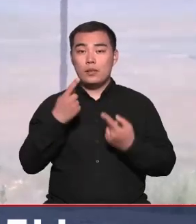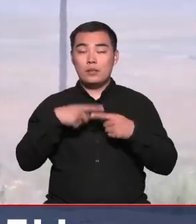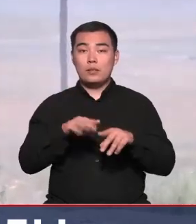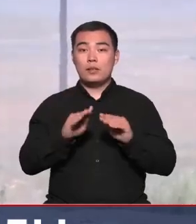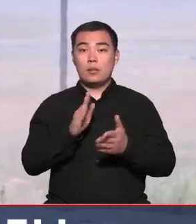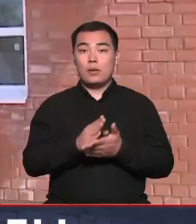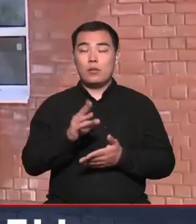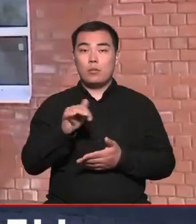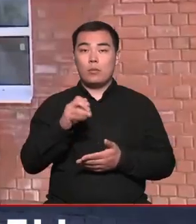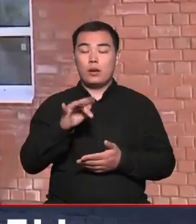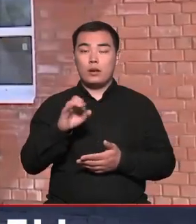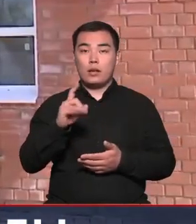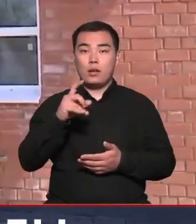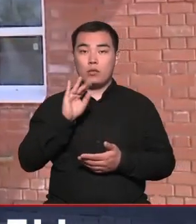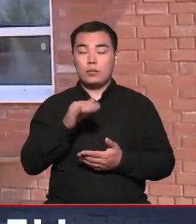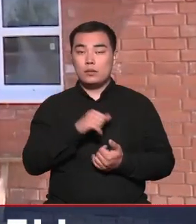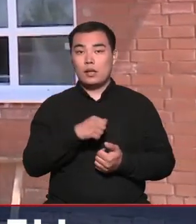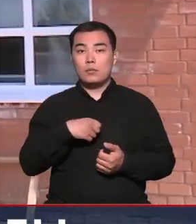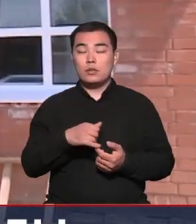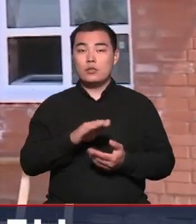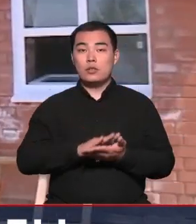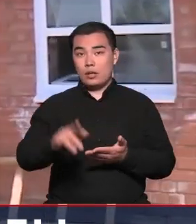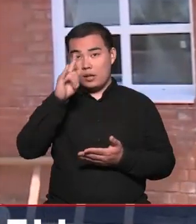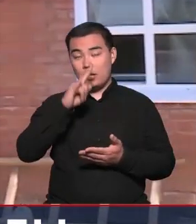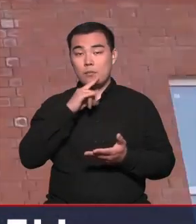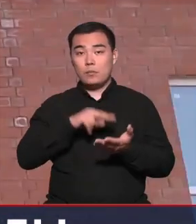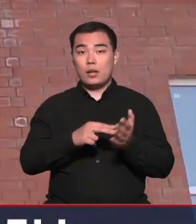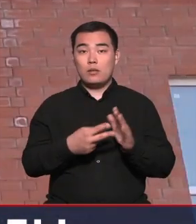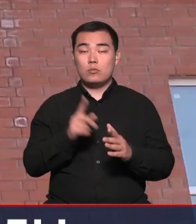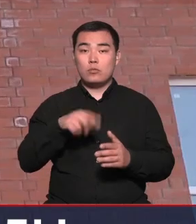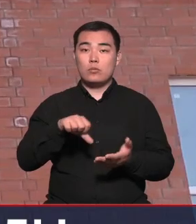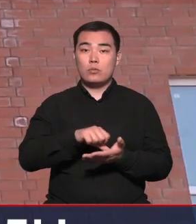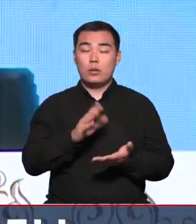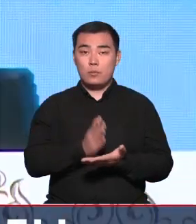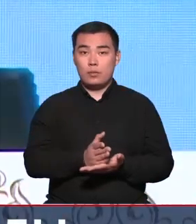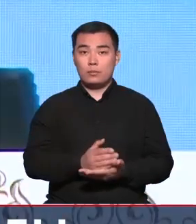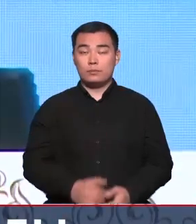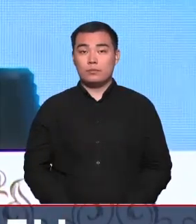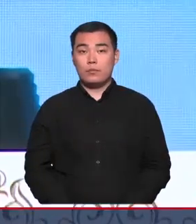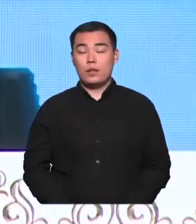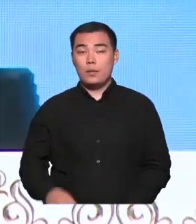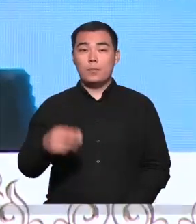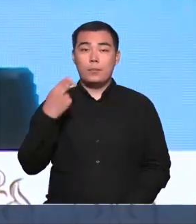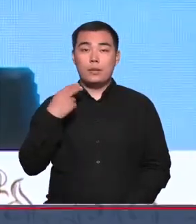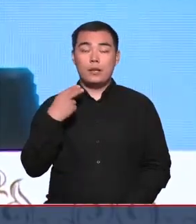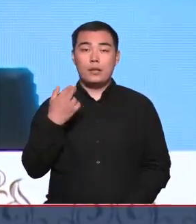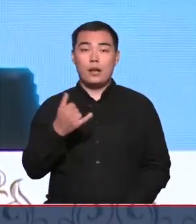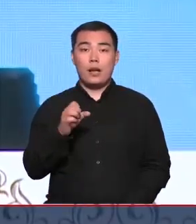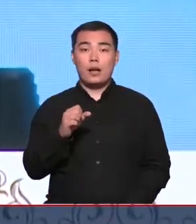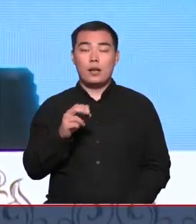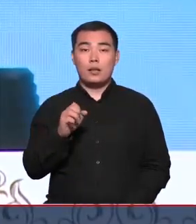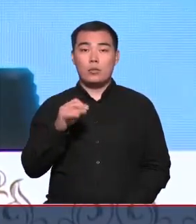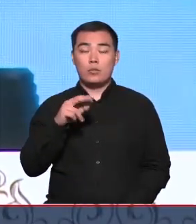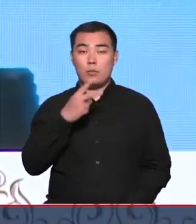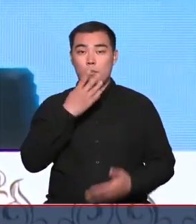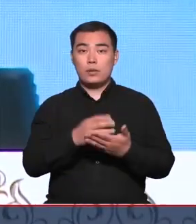Құмар Ақсақалов. Ауыл тұрғындары Таза Қазақстан республикалық акциясына да белсенді қатысуда. Президент атап өткендей, бұл